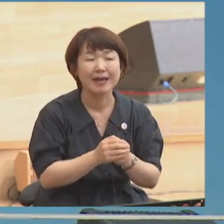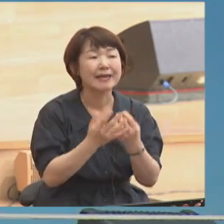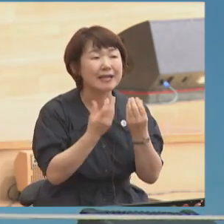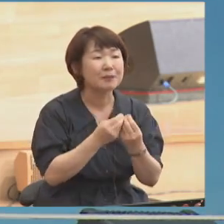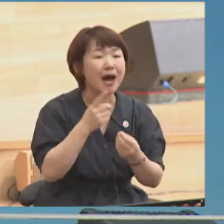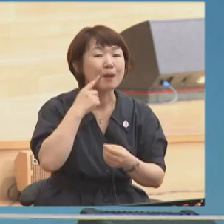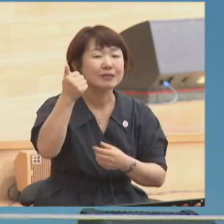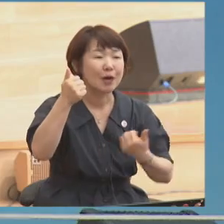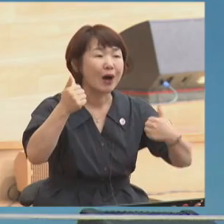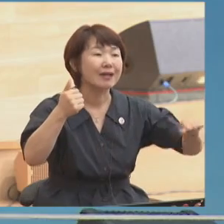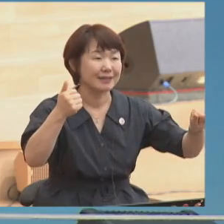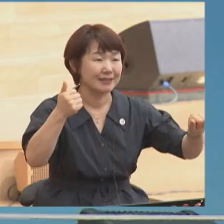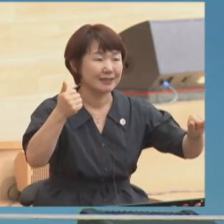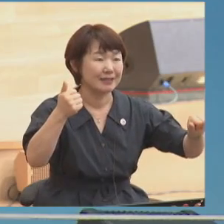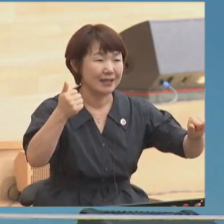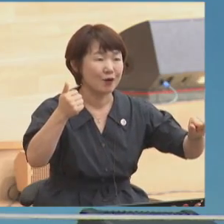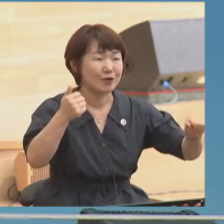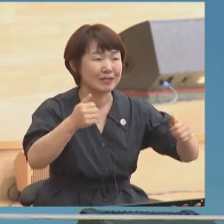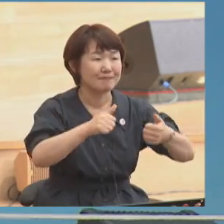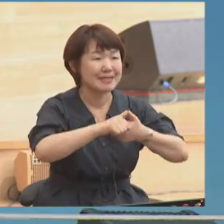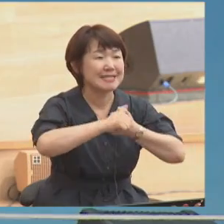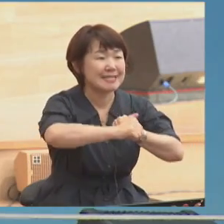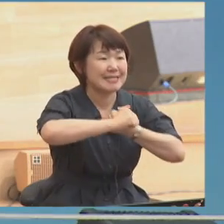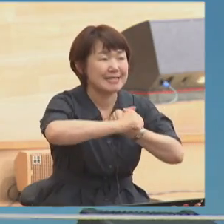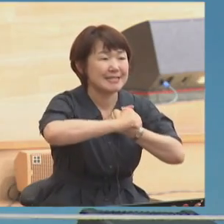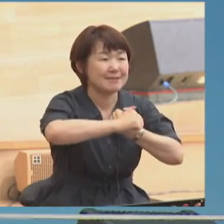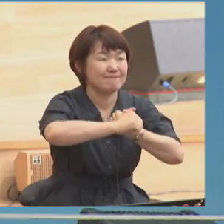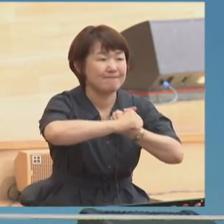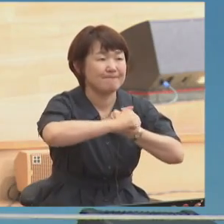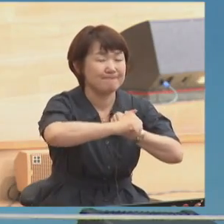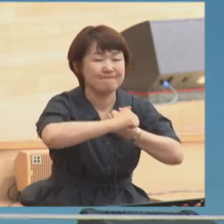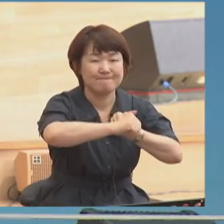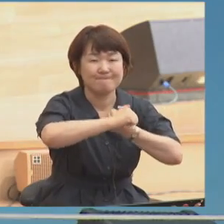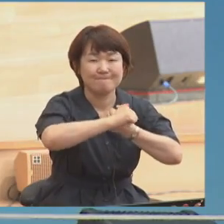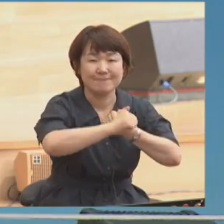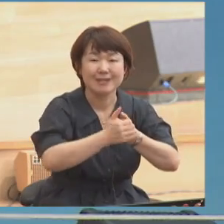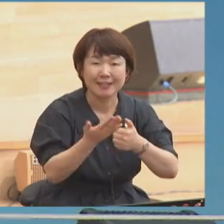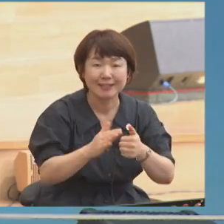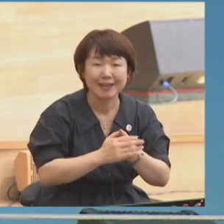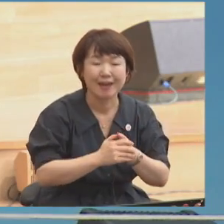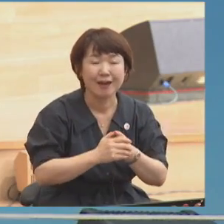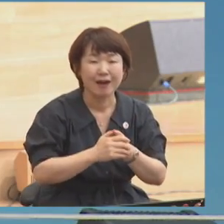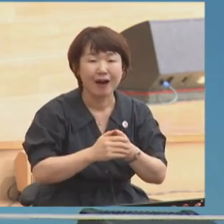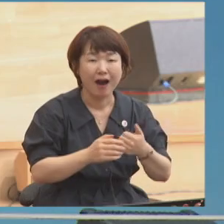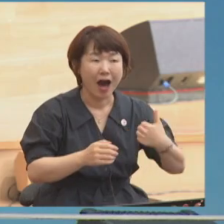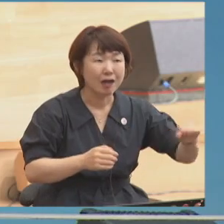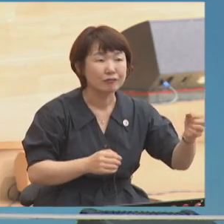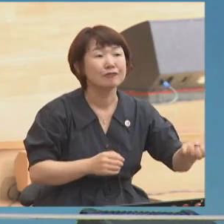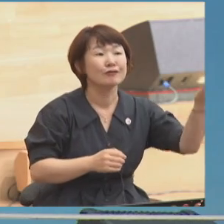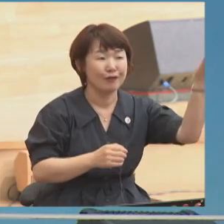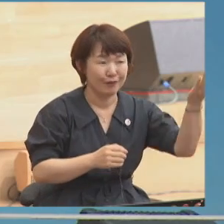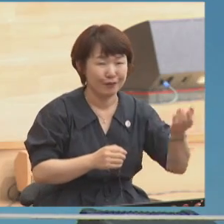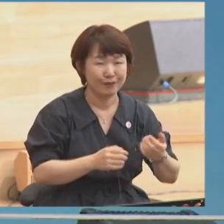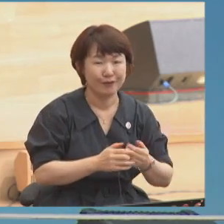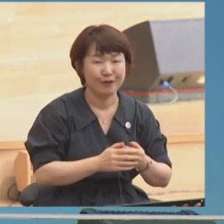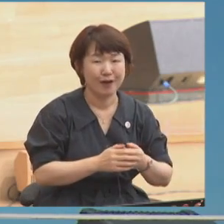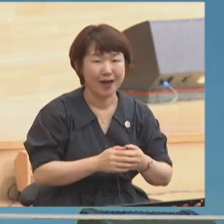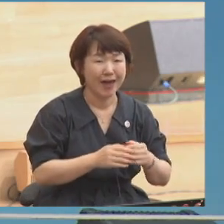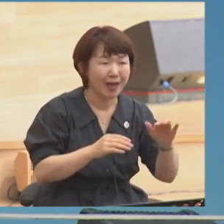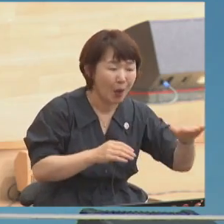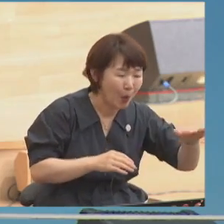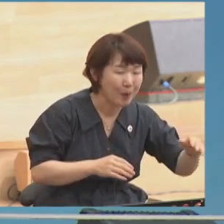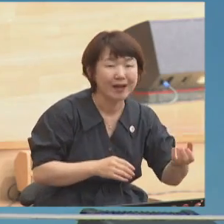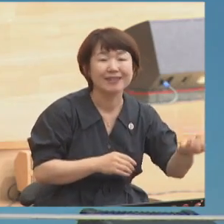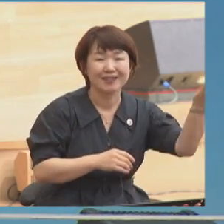하고 이제 아들하고 씨름을 해. 씨름을 하는데 아들이 이겨. 꼬맹이가